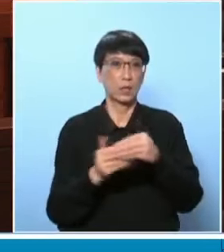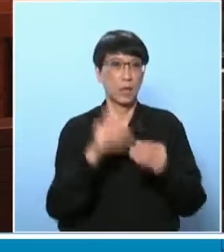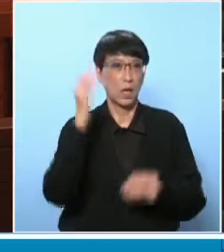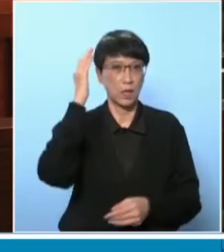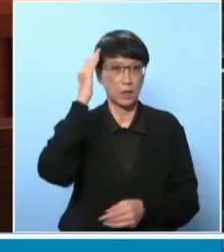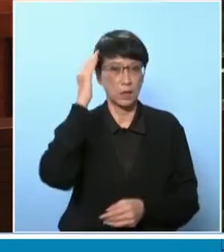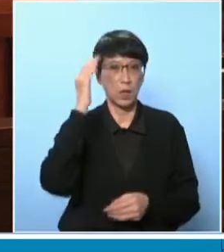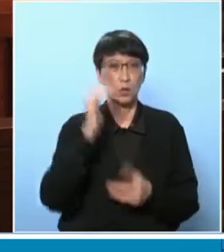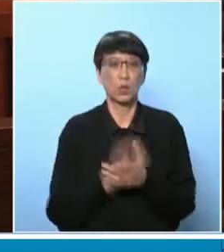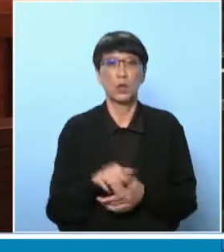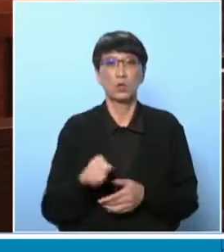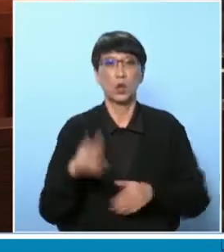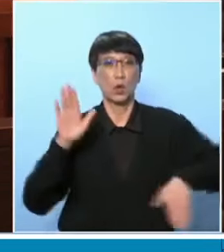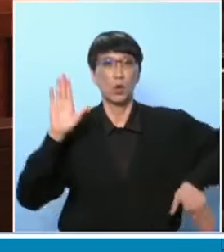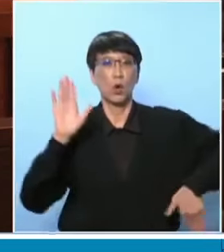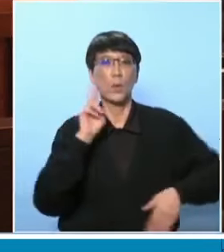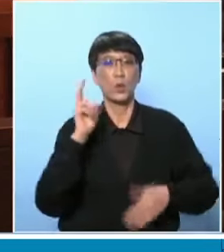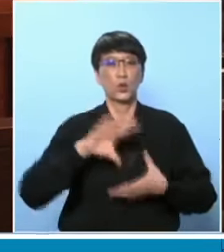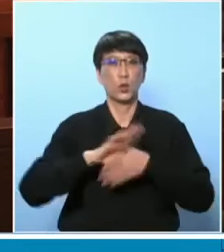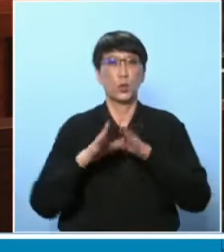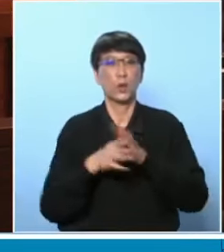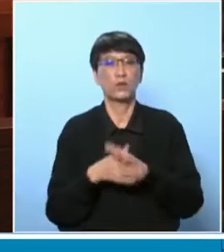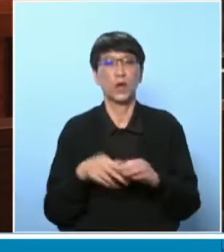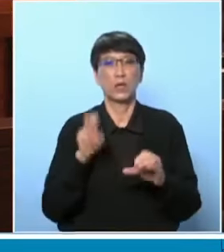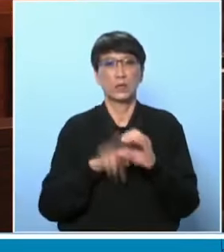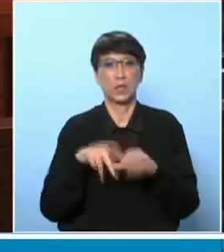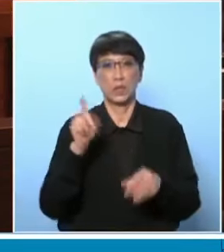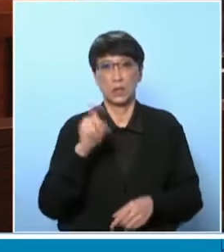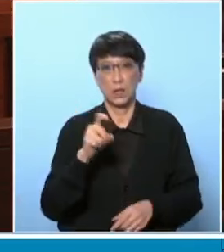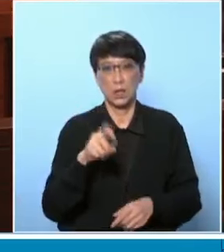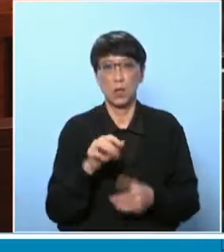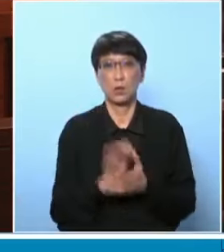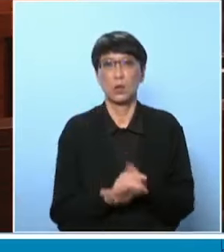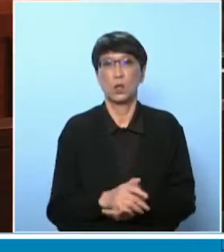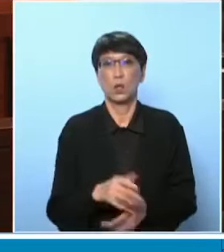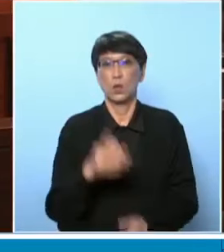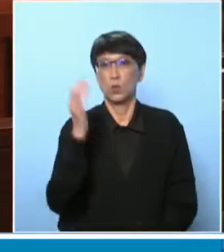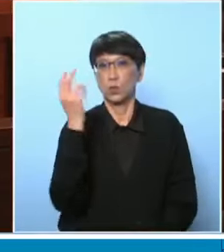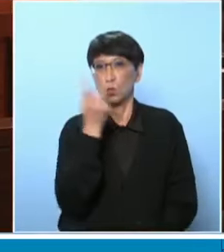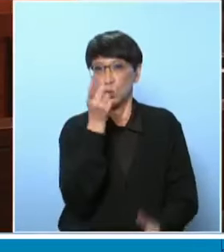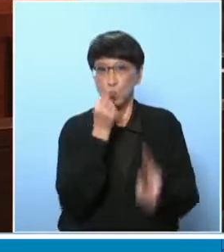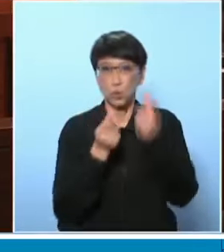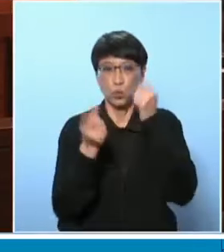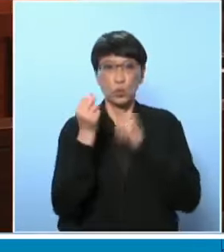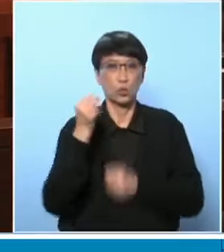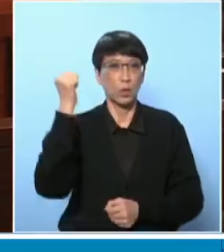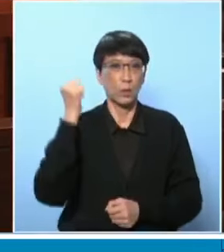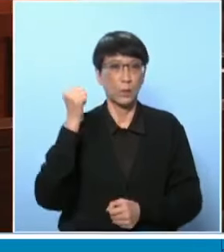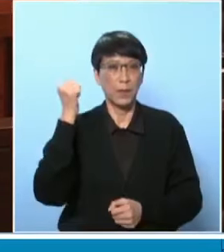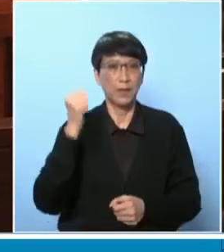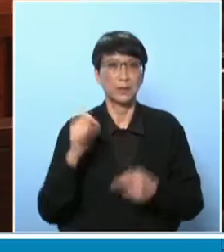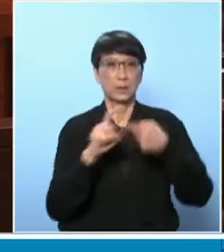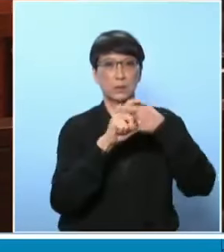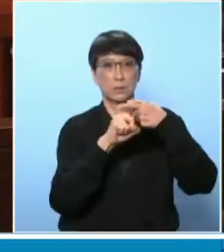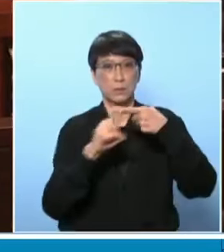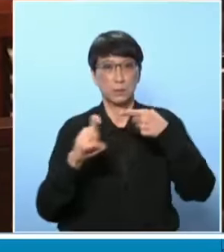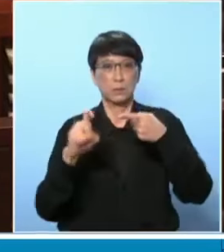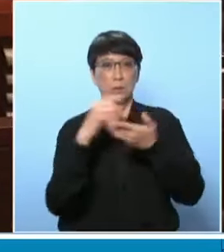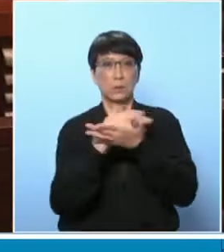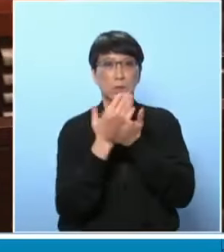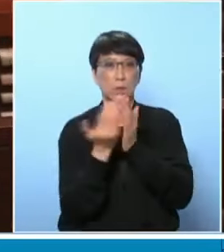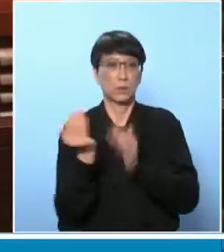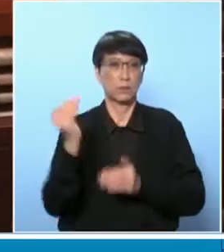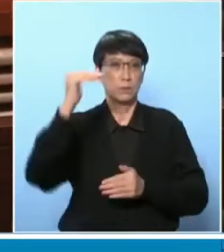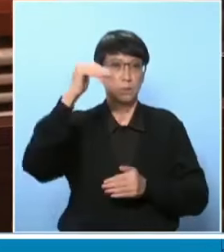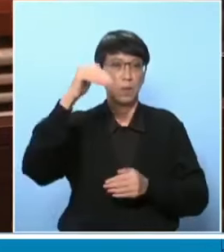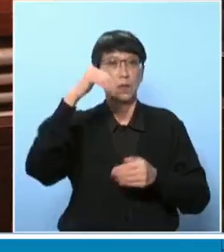動呢，跟 LCSD 例如文化譬如西九、觀光巴士、山頂纜車等等的不同商界一